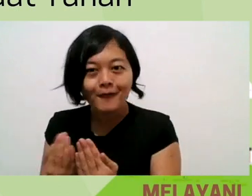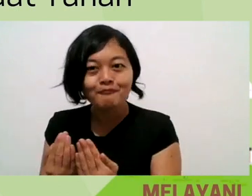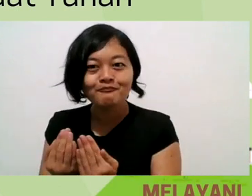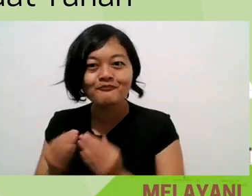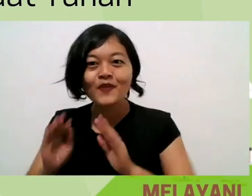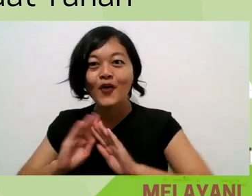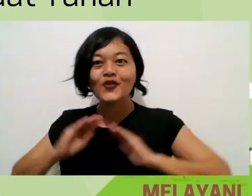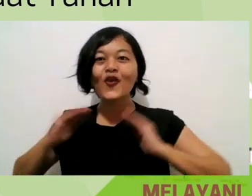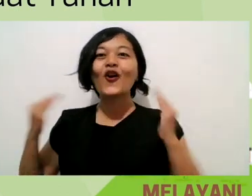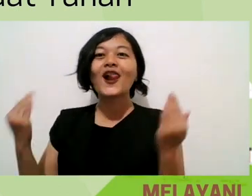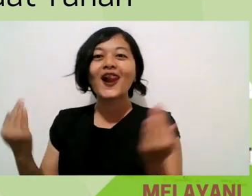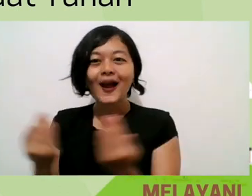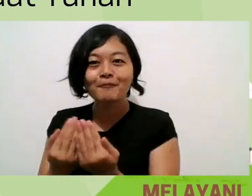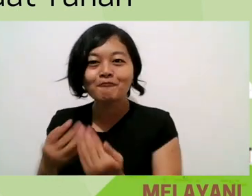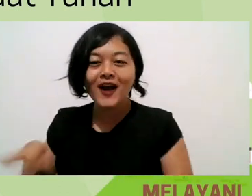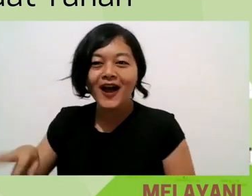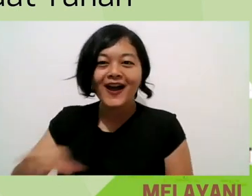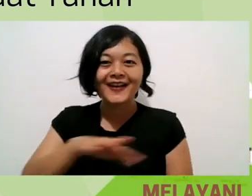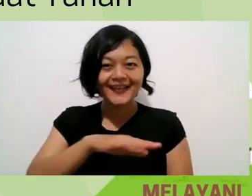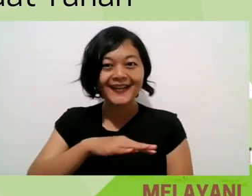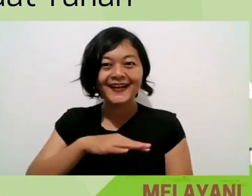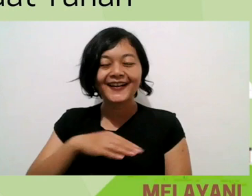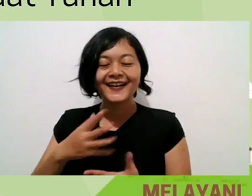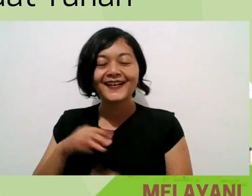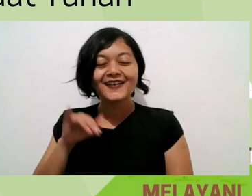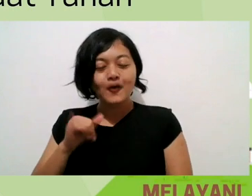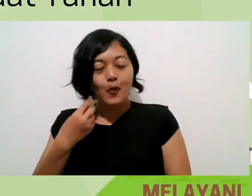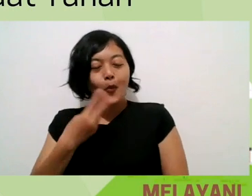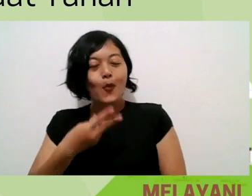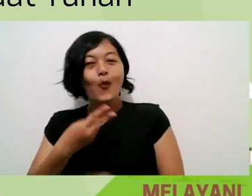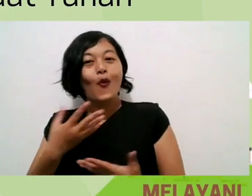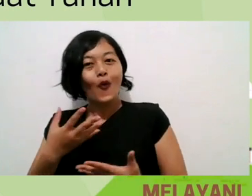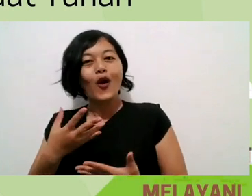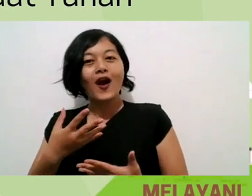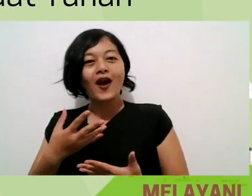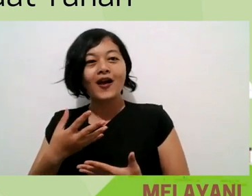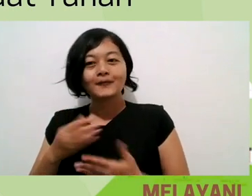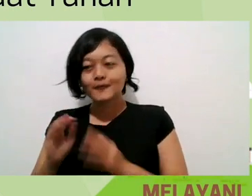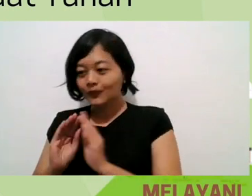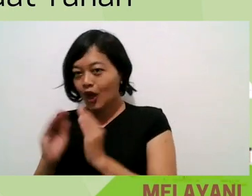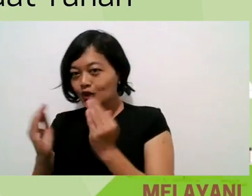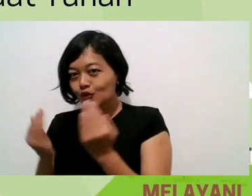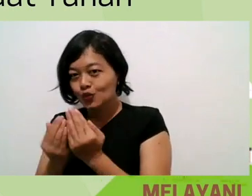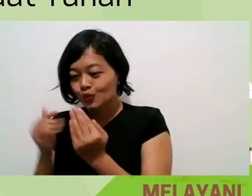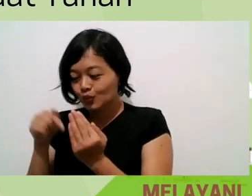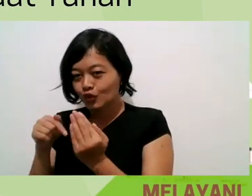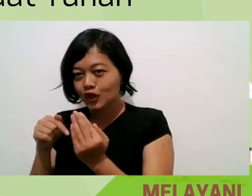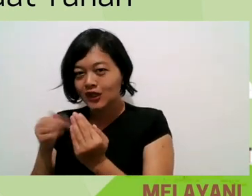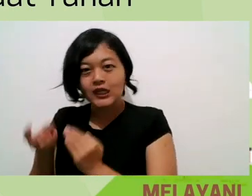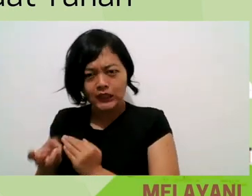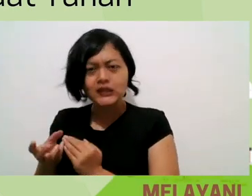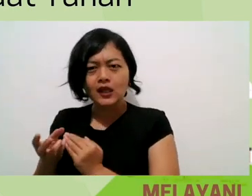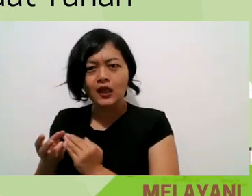Ia berjalan lebih jauh lagi dan menemukan sebuah danau besar.